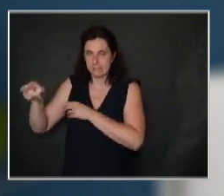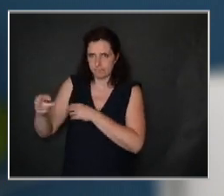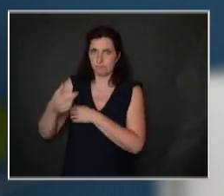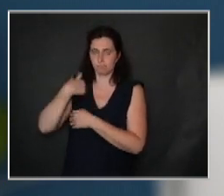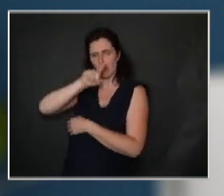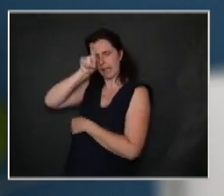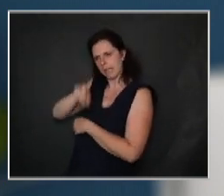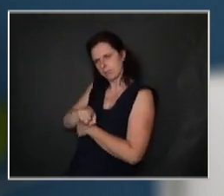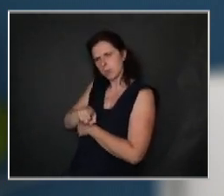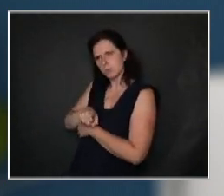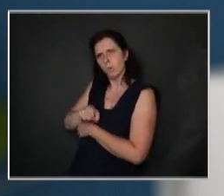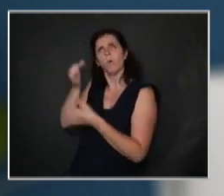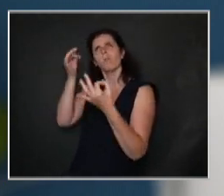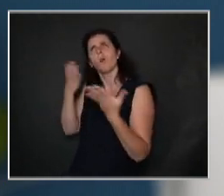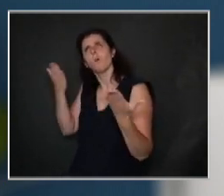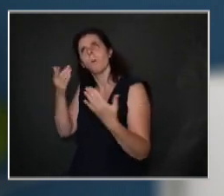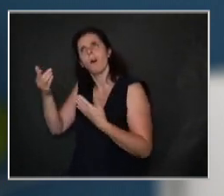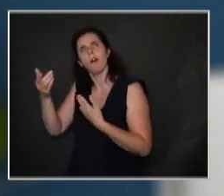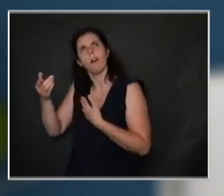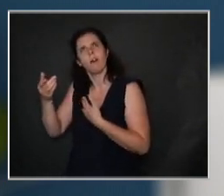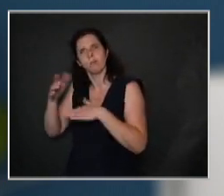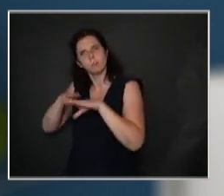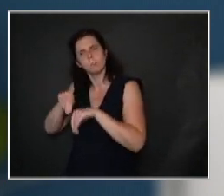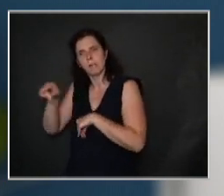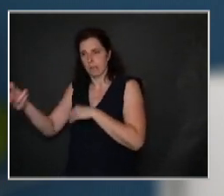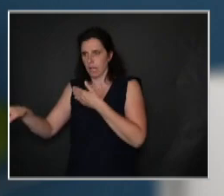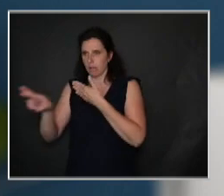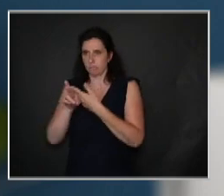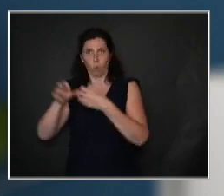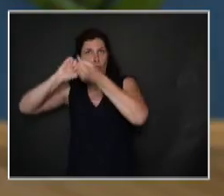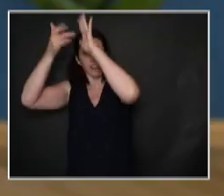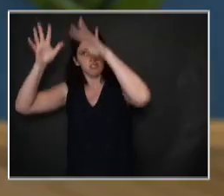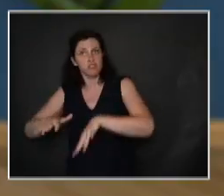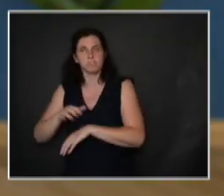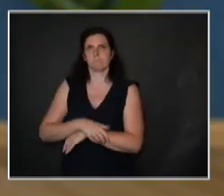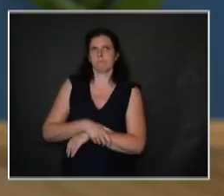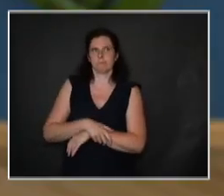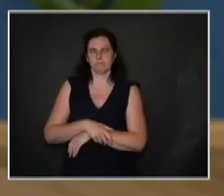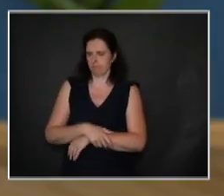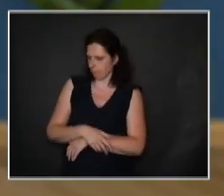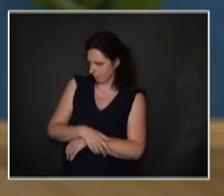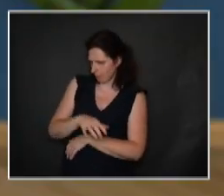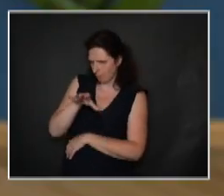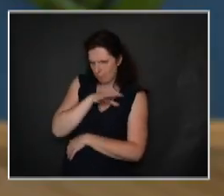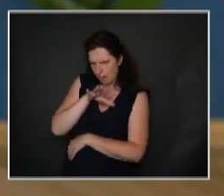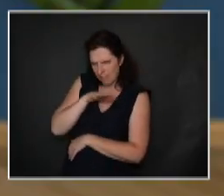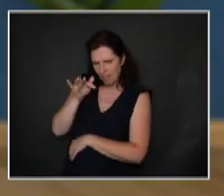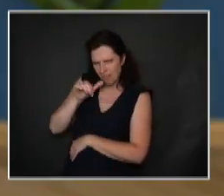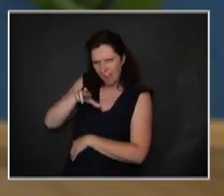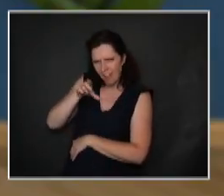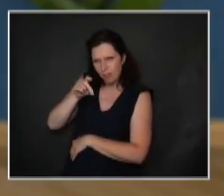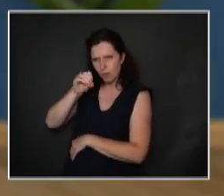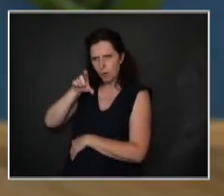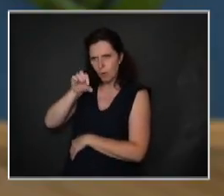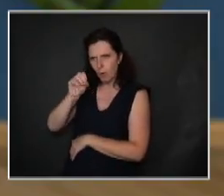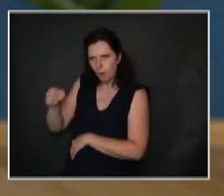question « Quel temps fait-il à Nice ?» il m'a dit « Il neige ». Professeur Fardelone va nous proposer